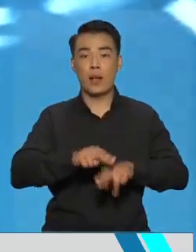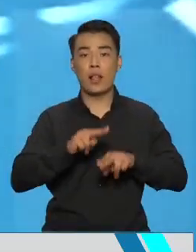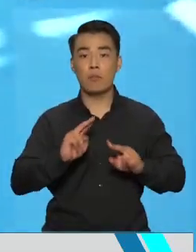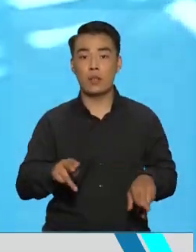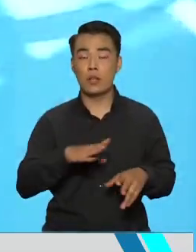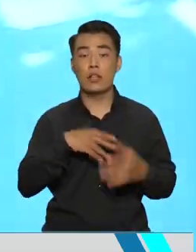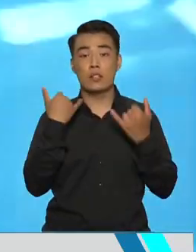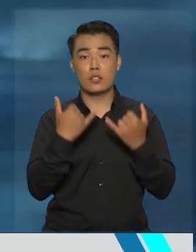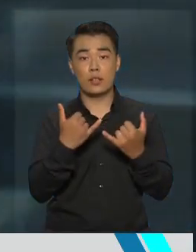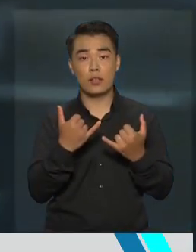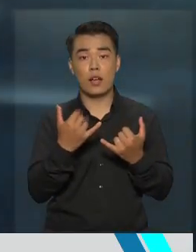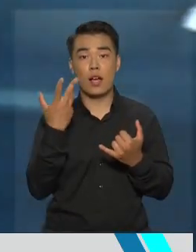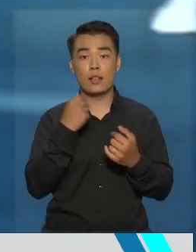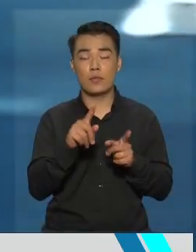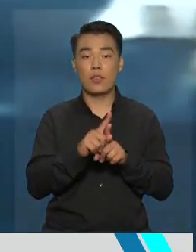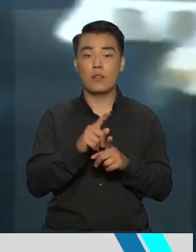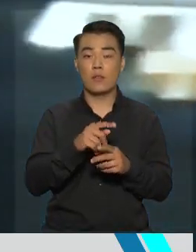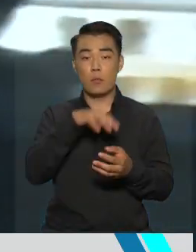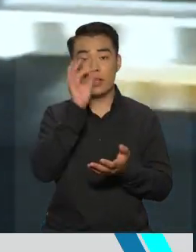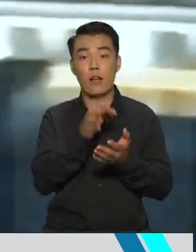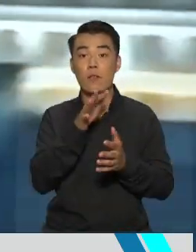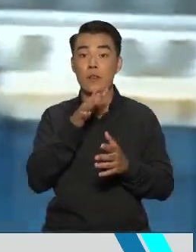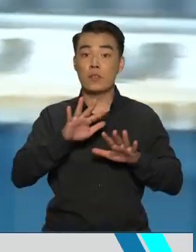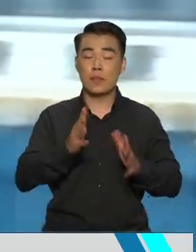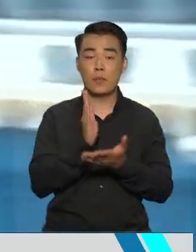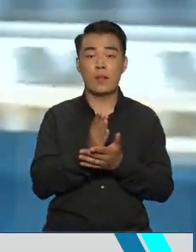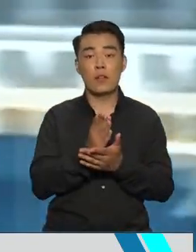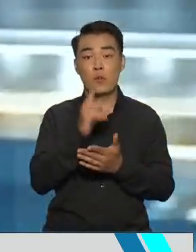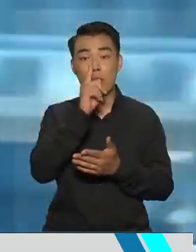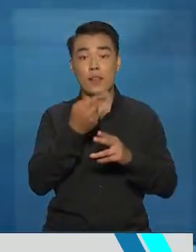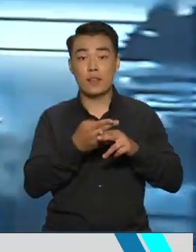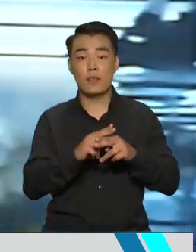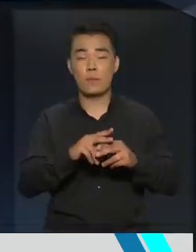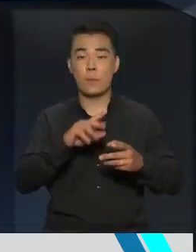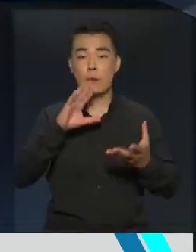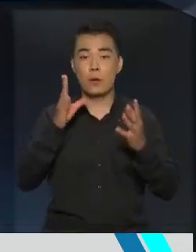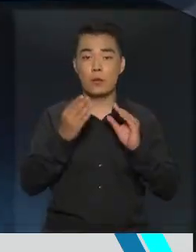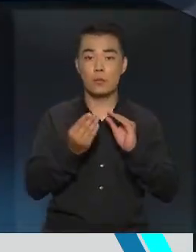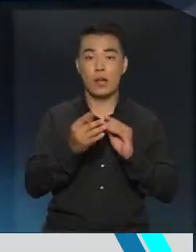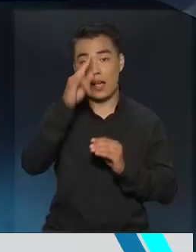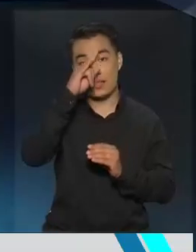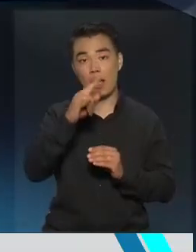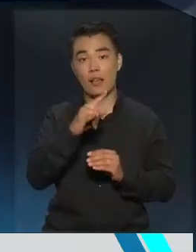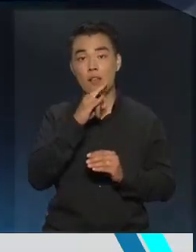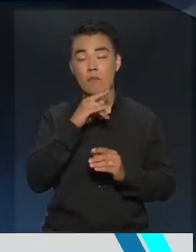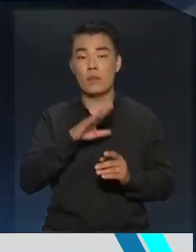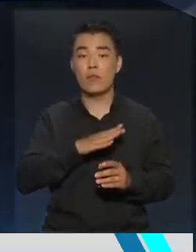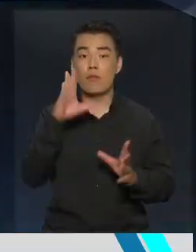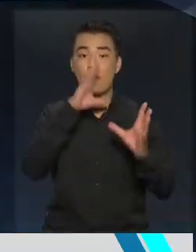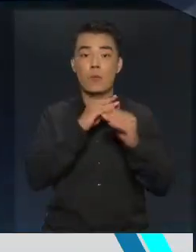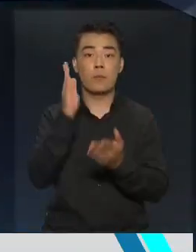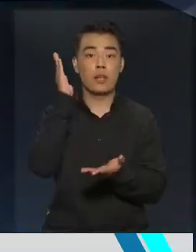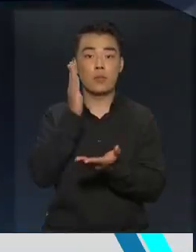Сейчас, то есть достаточно такое уникальное событие, да, именно в том году, для того, чтобы у казахстанцев появилась возможность